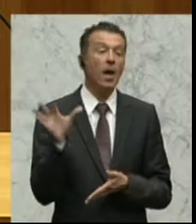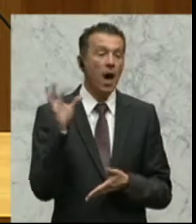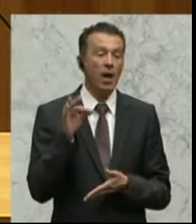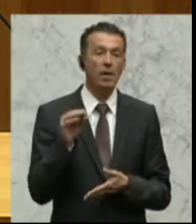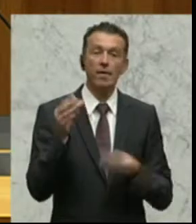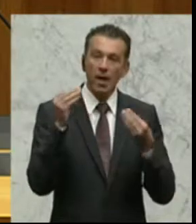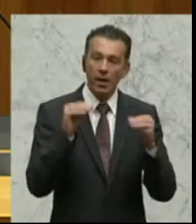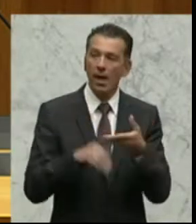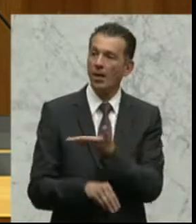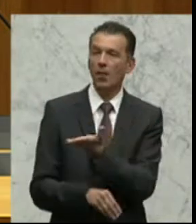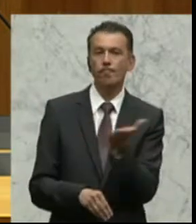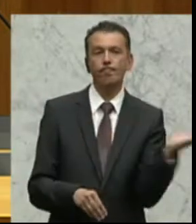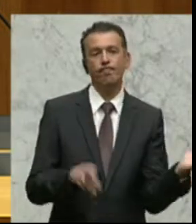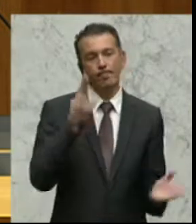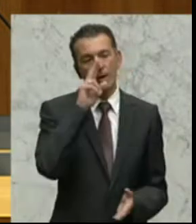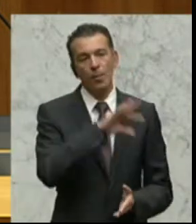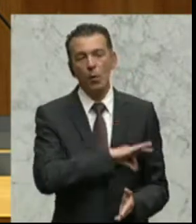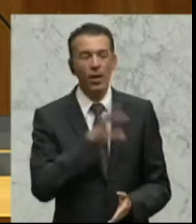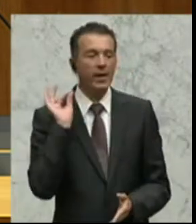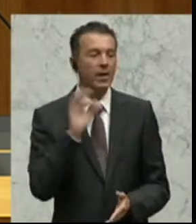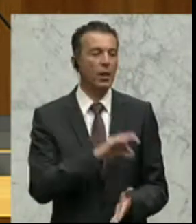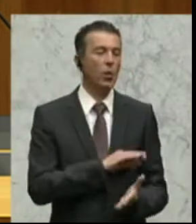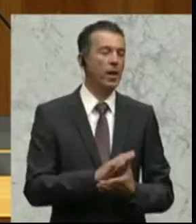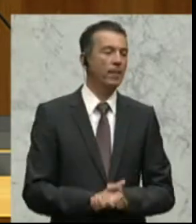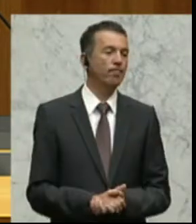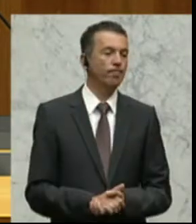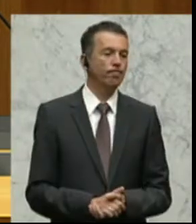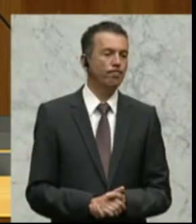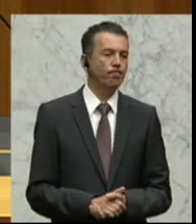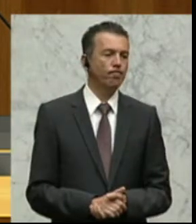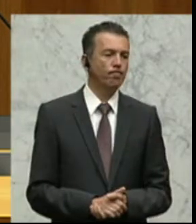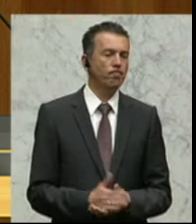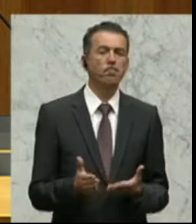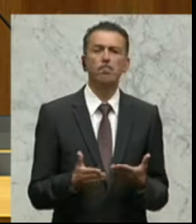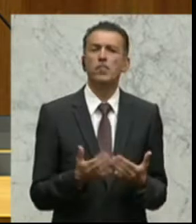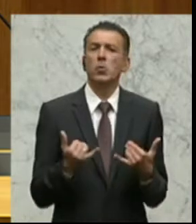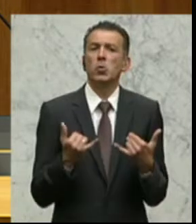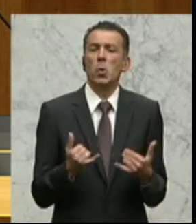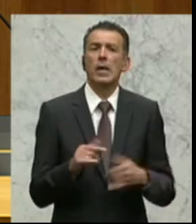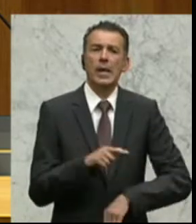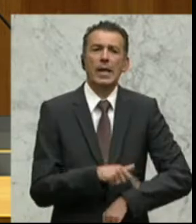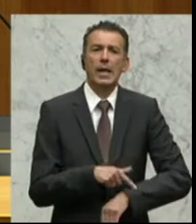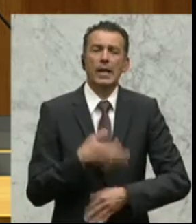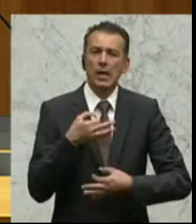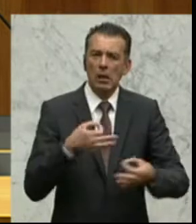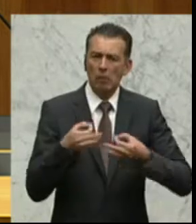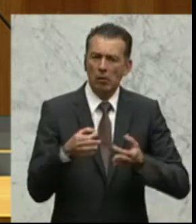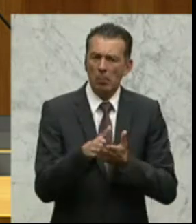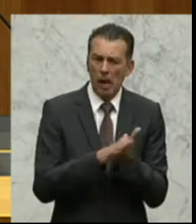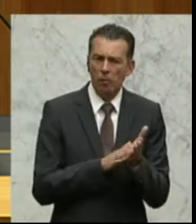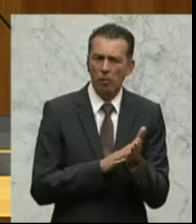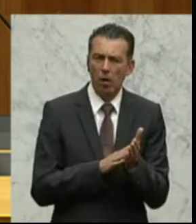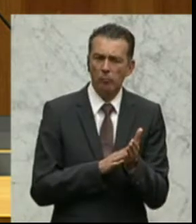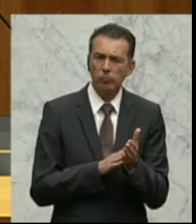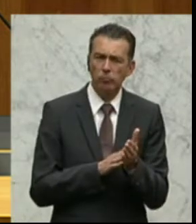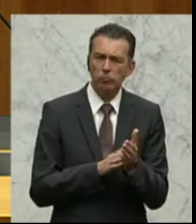und Kollegen. Es ist vieles richtig, was in dieser dringlichen Anfrage zu Beginn in dem Vorspann